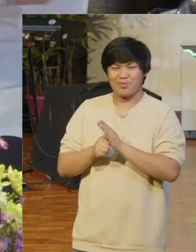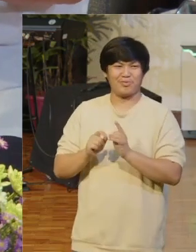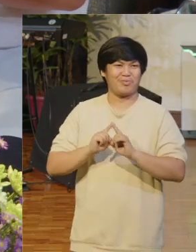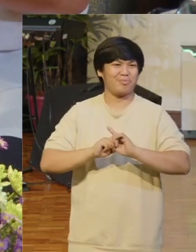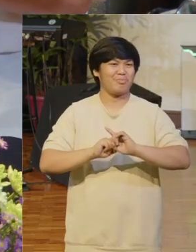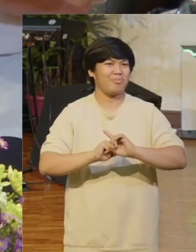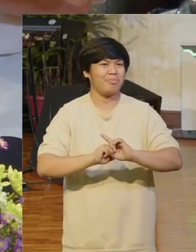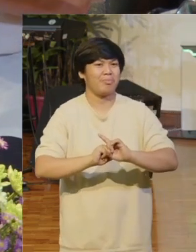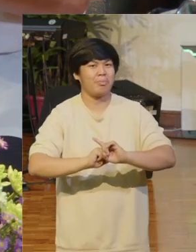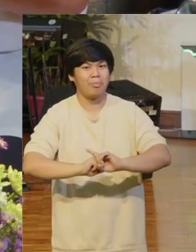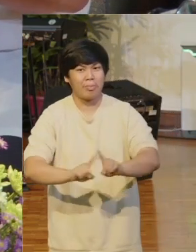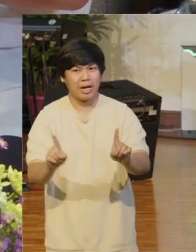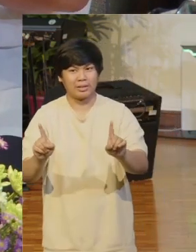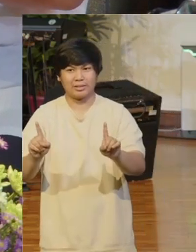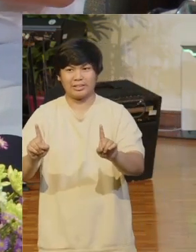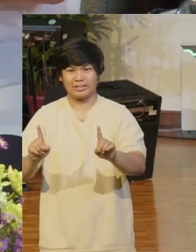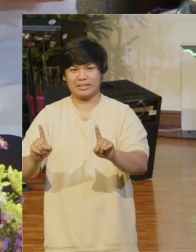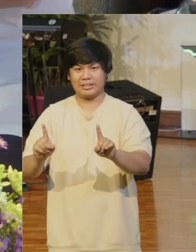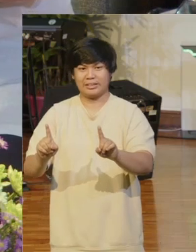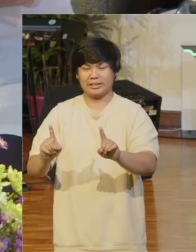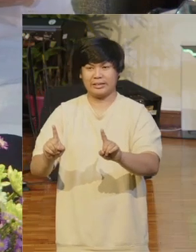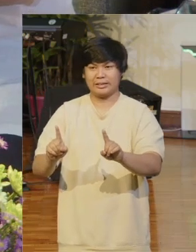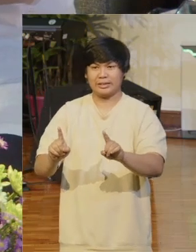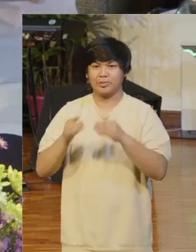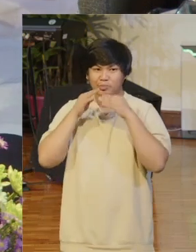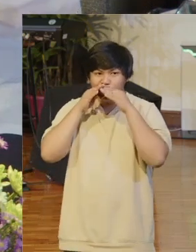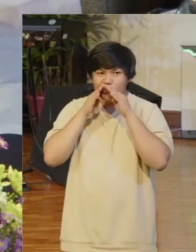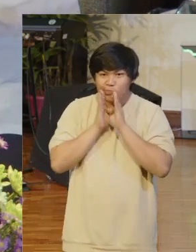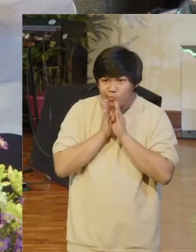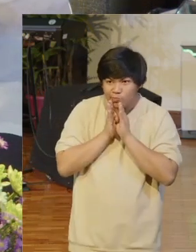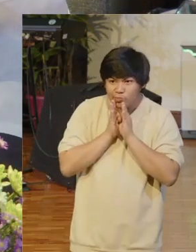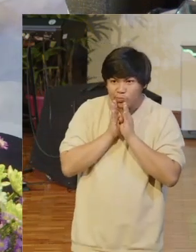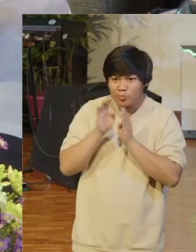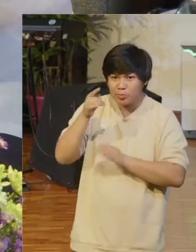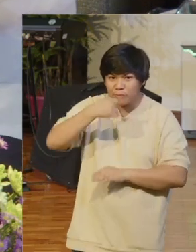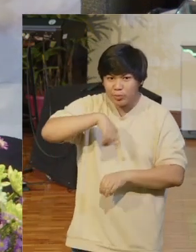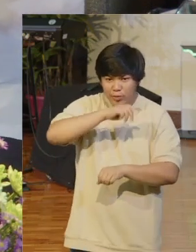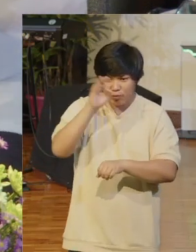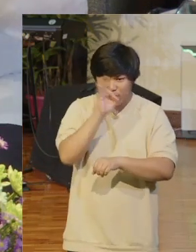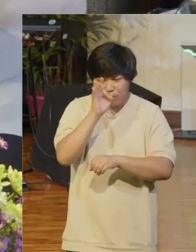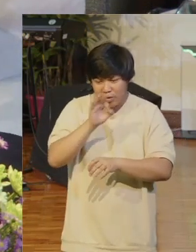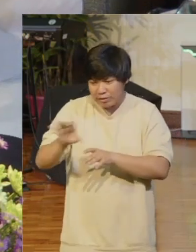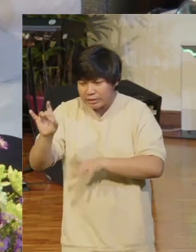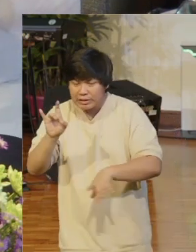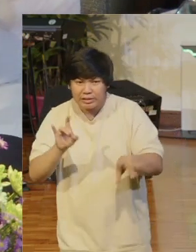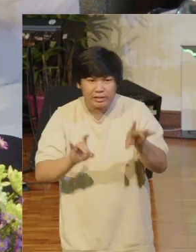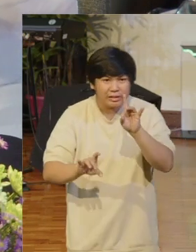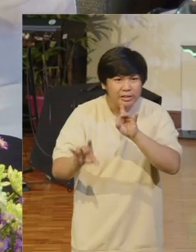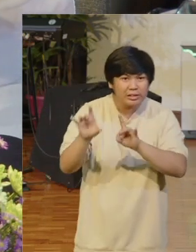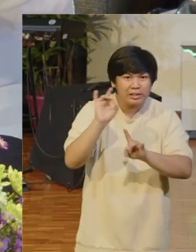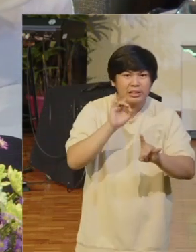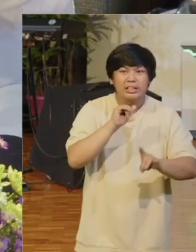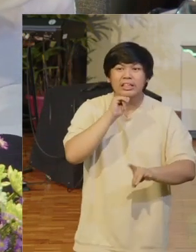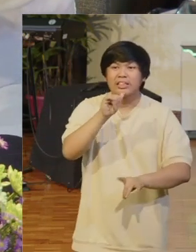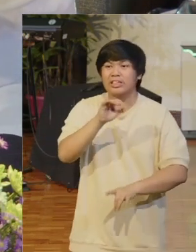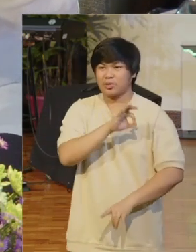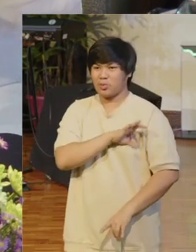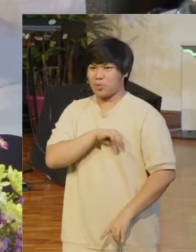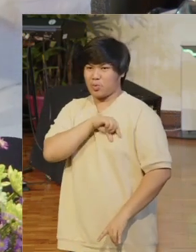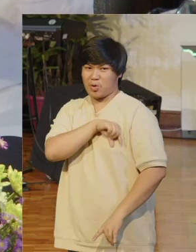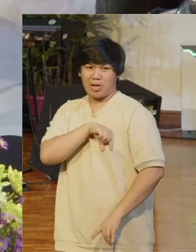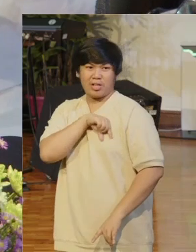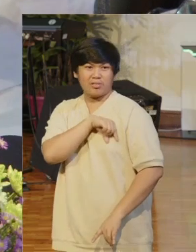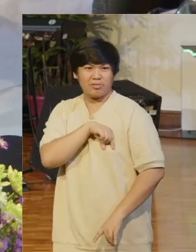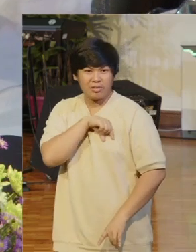Pero, hindi ba kung minsan, nakakadismaya na ang binoboto natin, hindi naman kwalipikado.